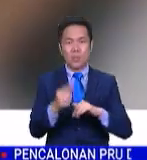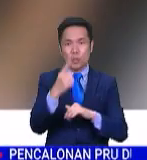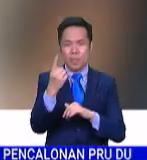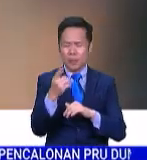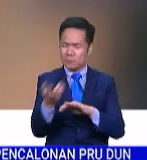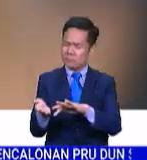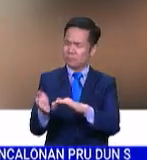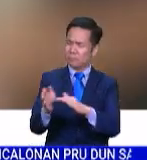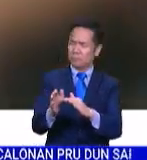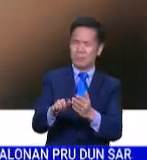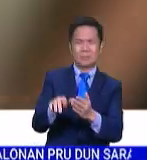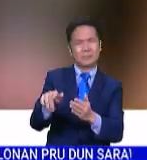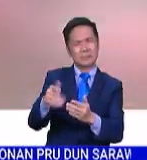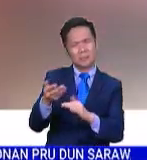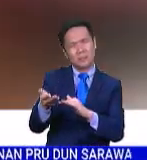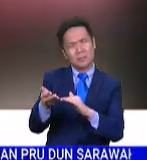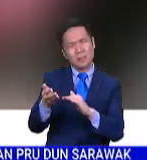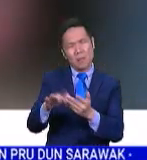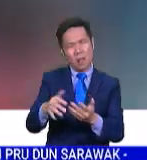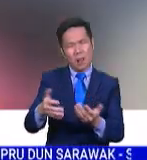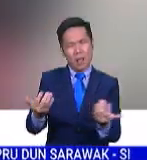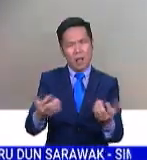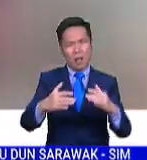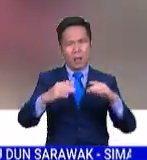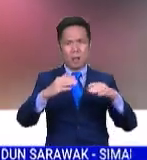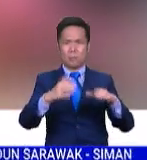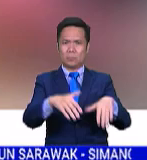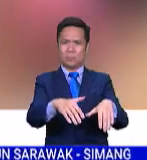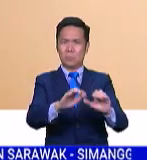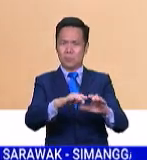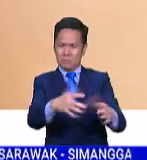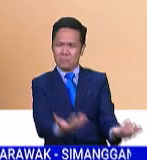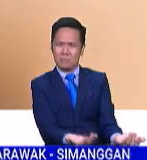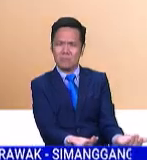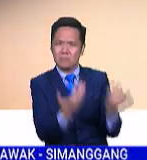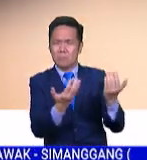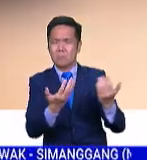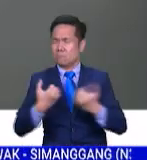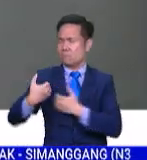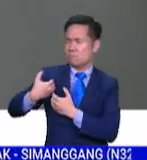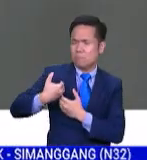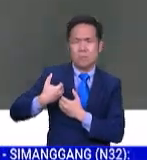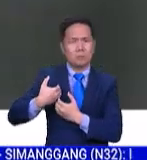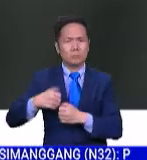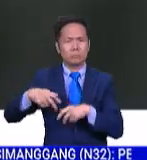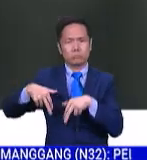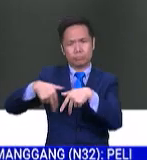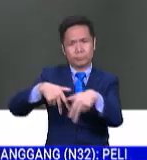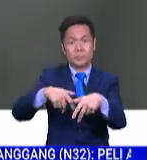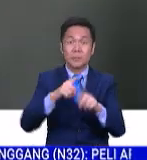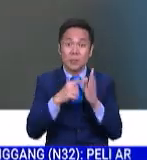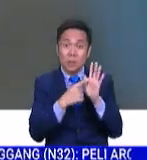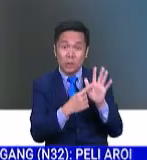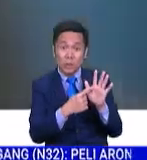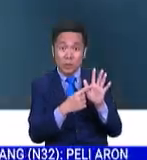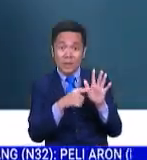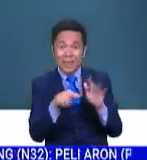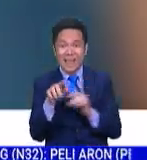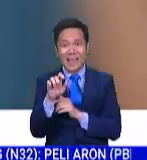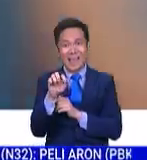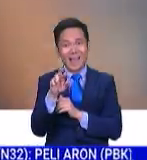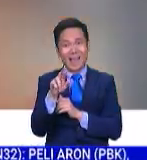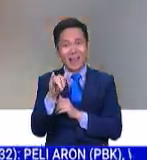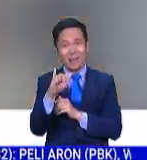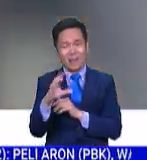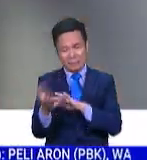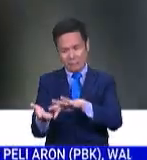membawa mayat rakan mereka keluar daripada keranda untuk dibawa berjalan. Rakaman tular itu menunjukkan mayat Eric